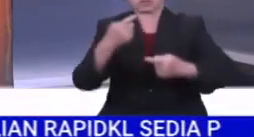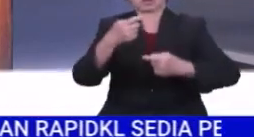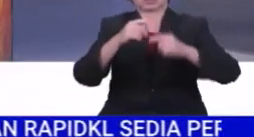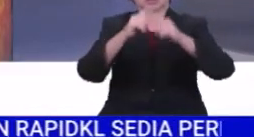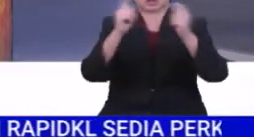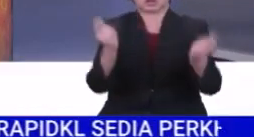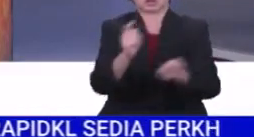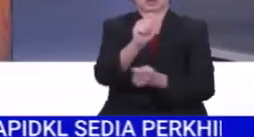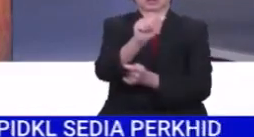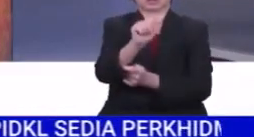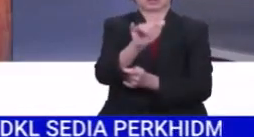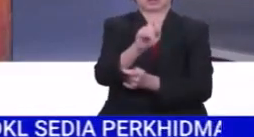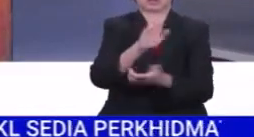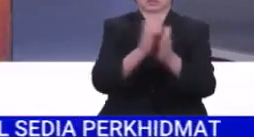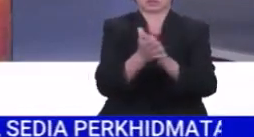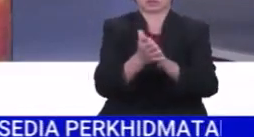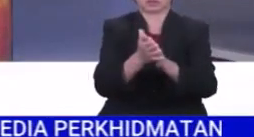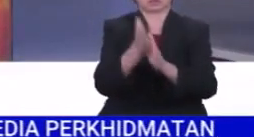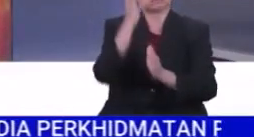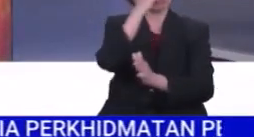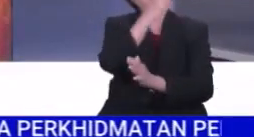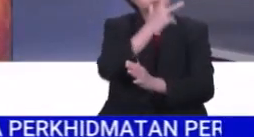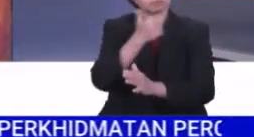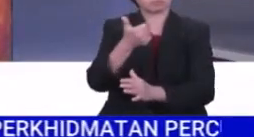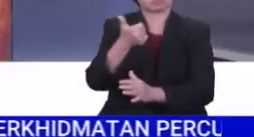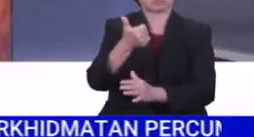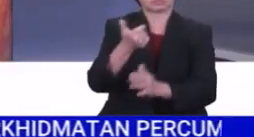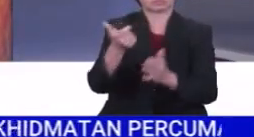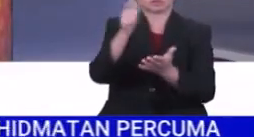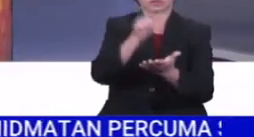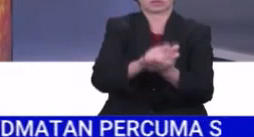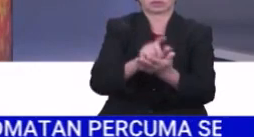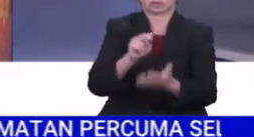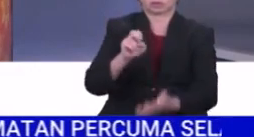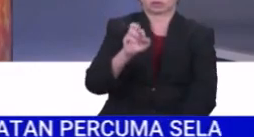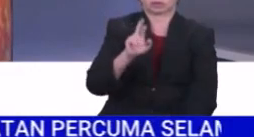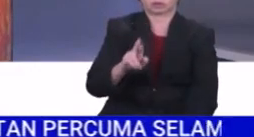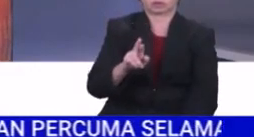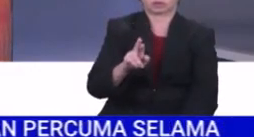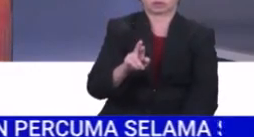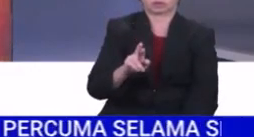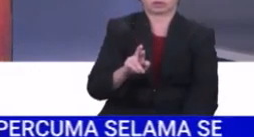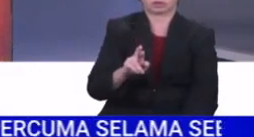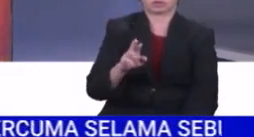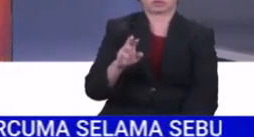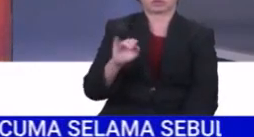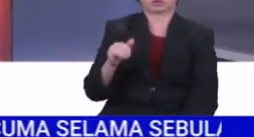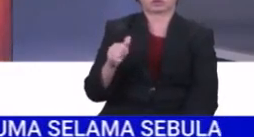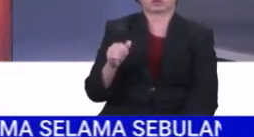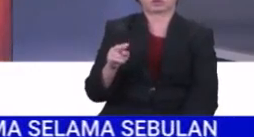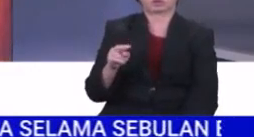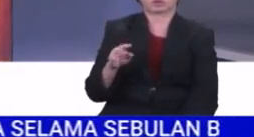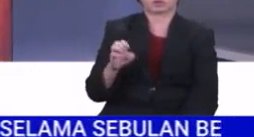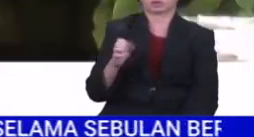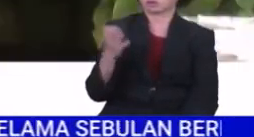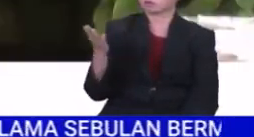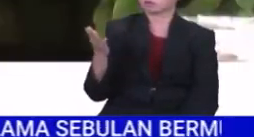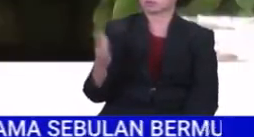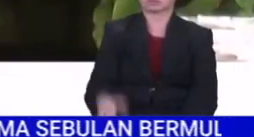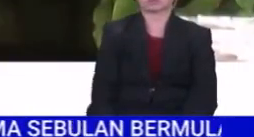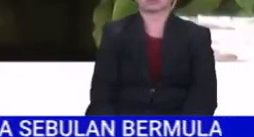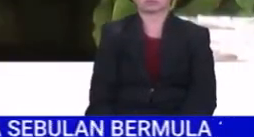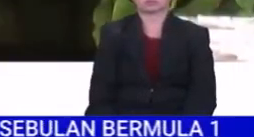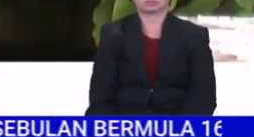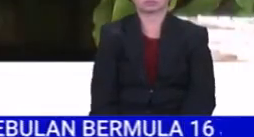terpakai dan menjadikannya produk hiasan Jun dan menarik campuran menurut Syaikh Muhammad bin di